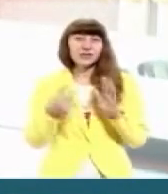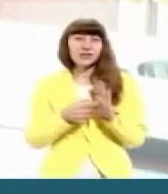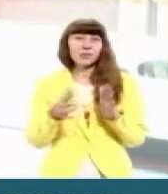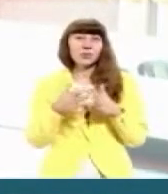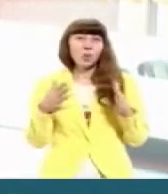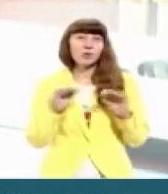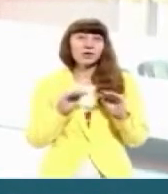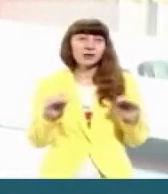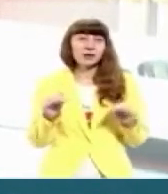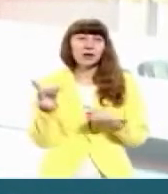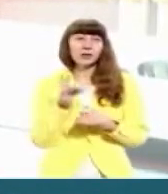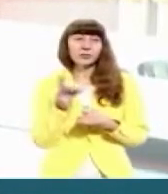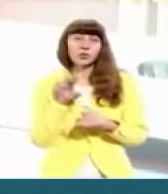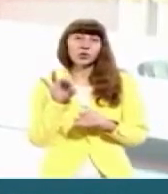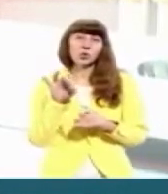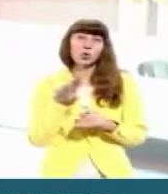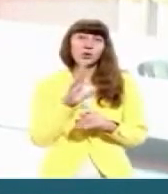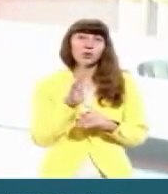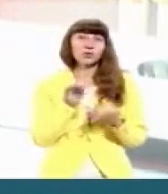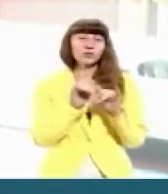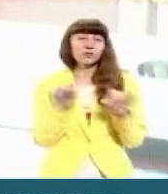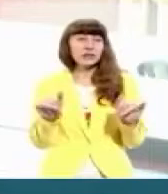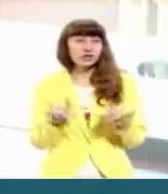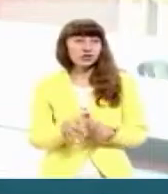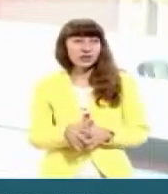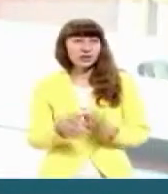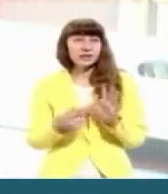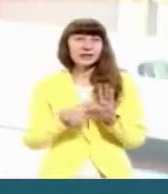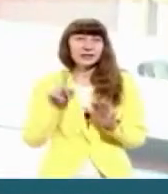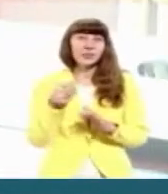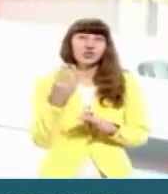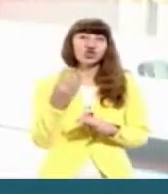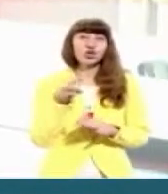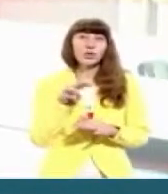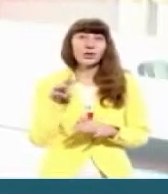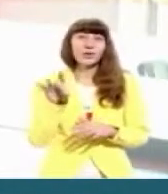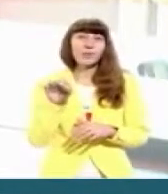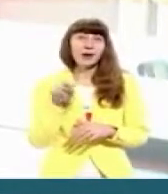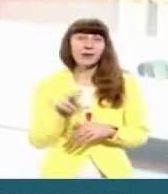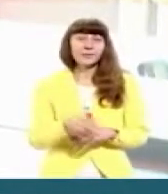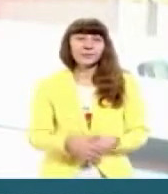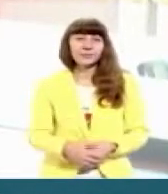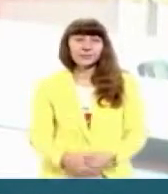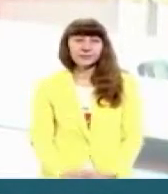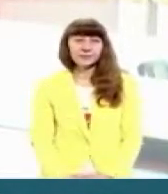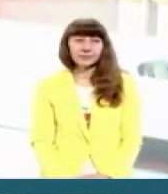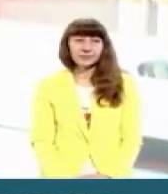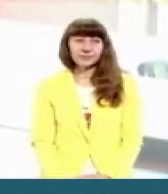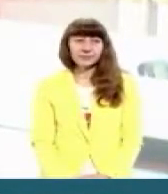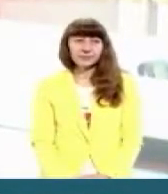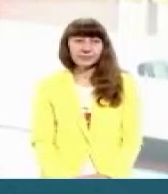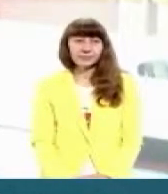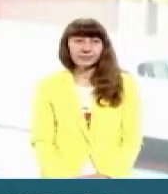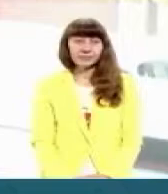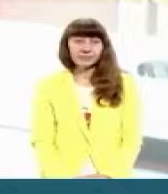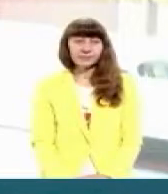детей, размер пособия у них будет повышен и будет составлять 7,4 МРП. То есть на 1 МРП